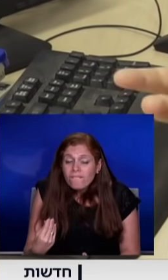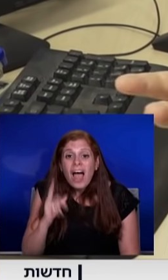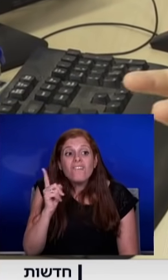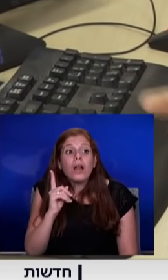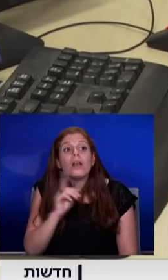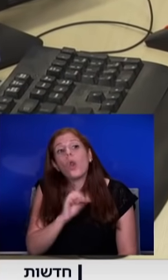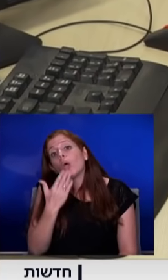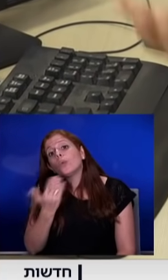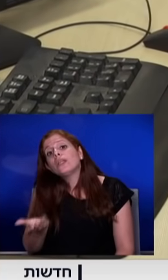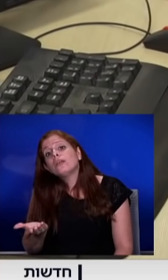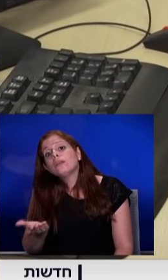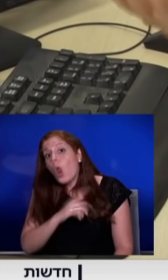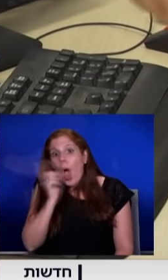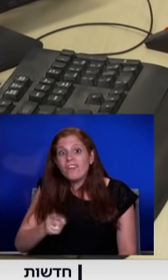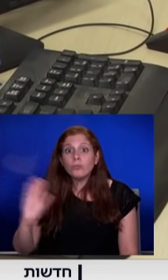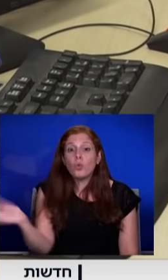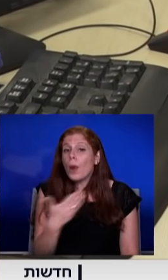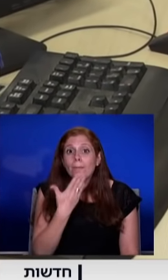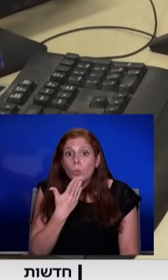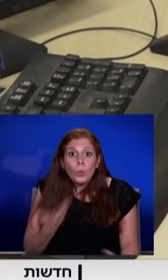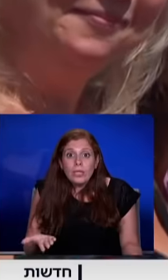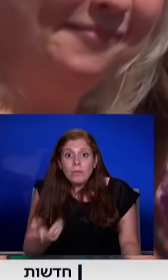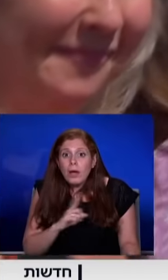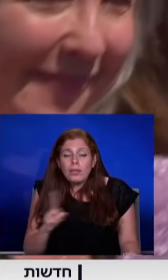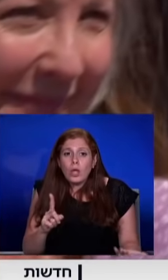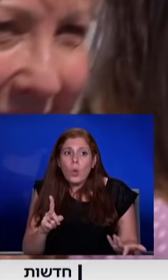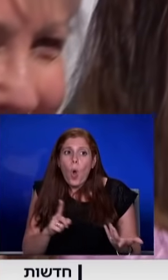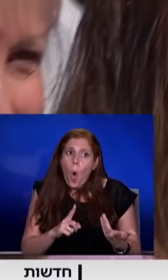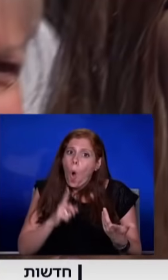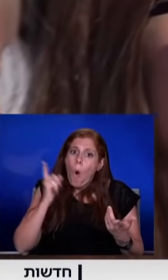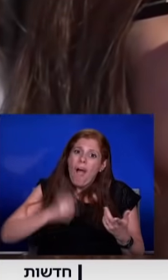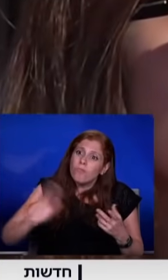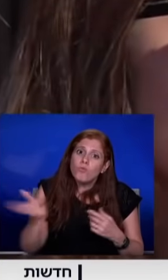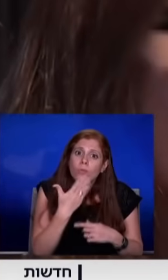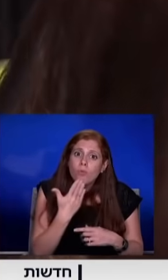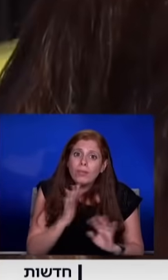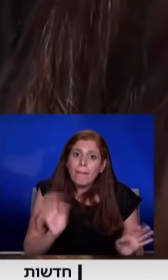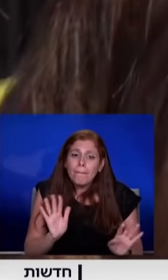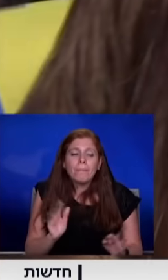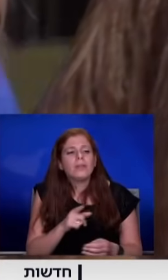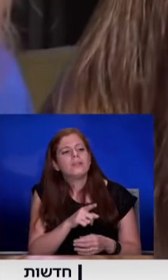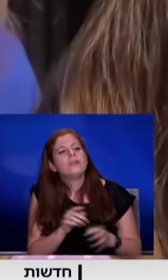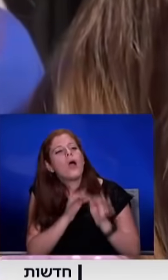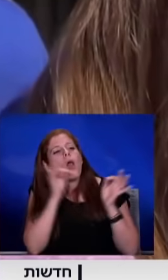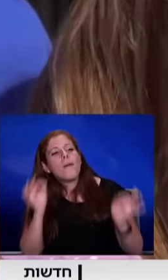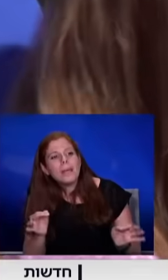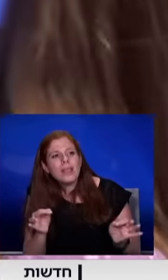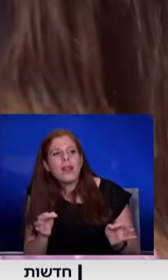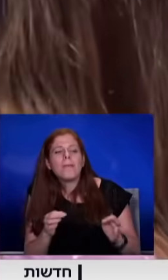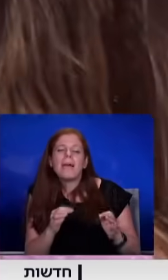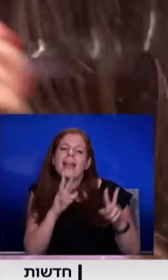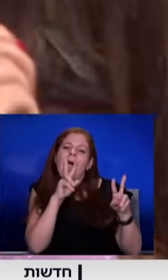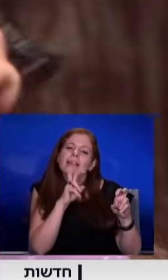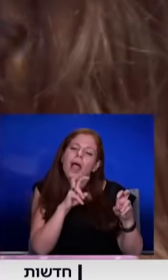לא יהודי. לא חייבים שכולם יהיו יהודים, אנחנו לא מיסיונרים. הכל מתחיל בפער הדרמטי בין ההגדרה ההלכתית